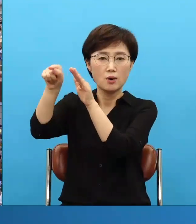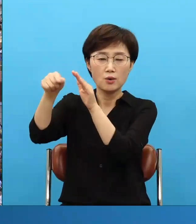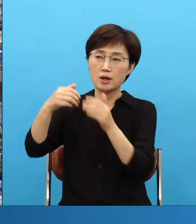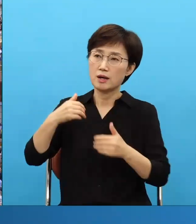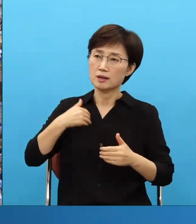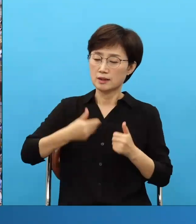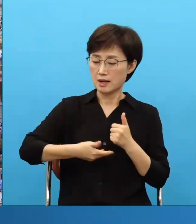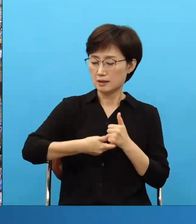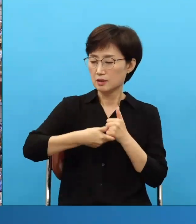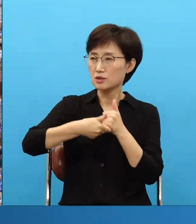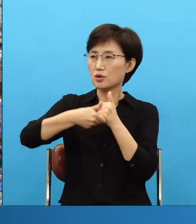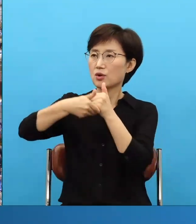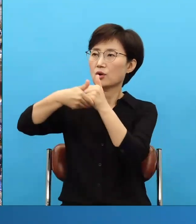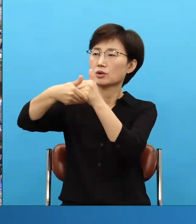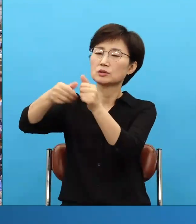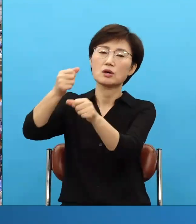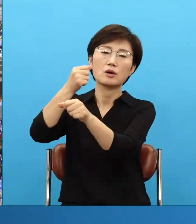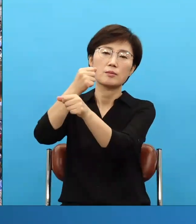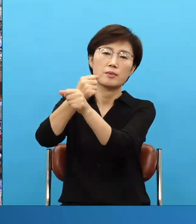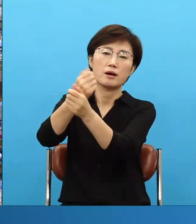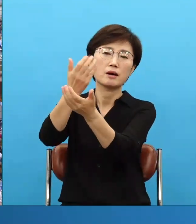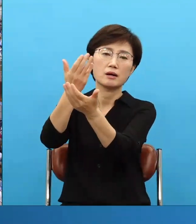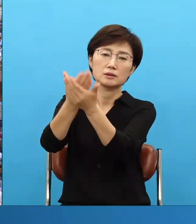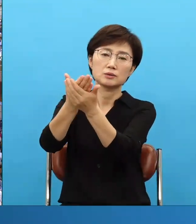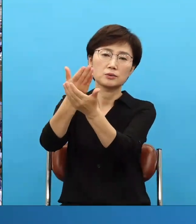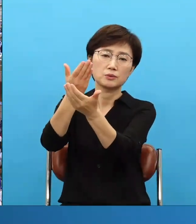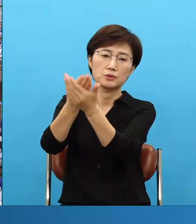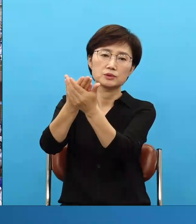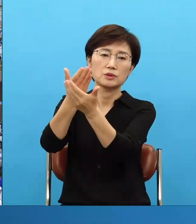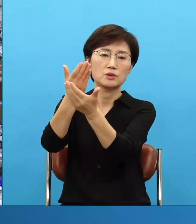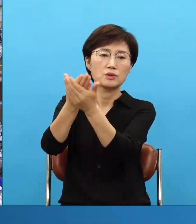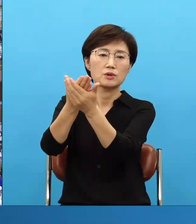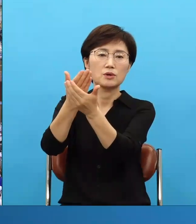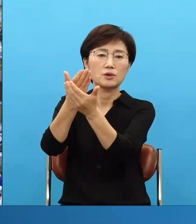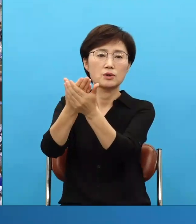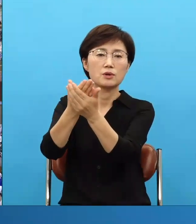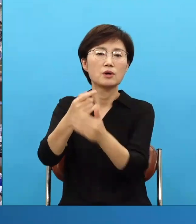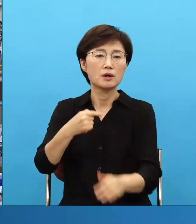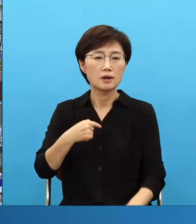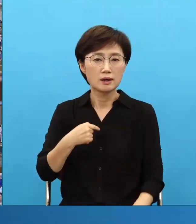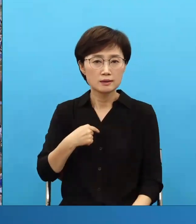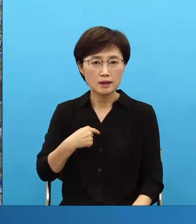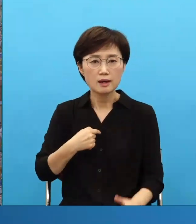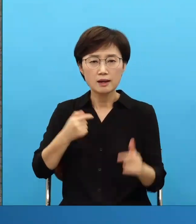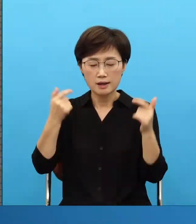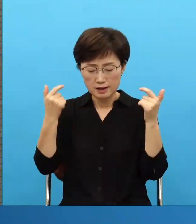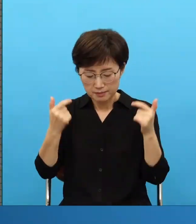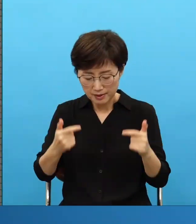가오니 나를 영접하소서